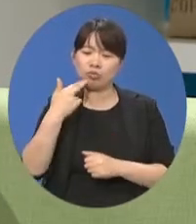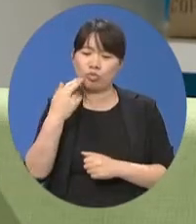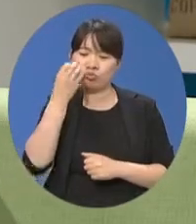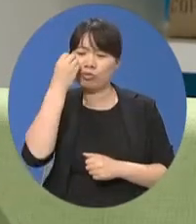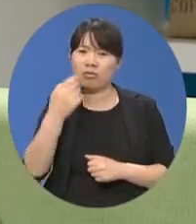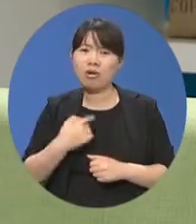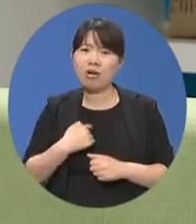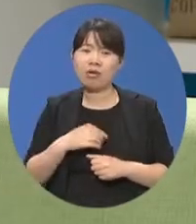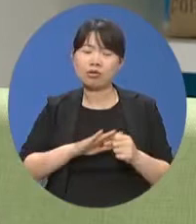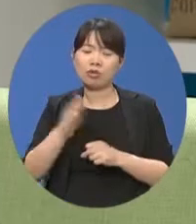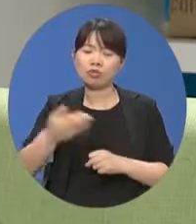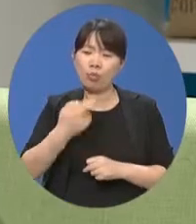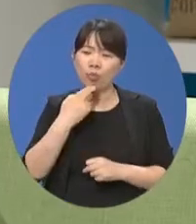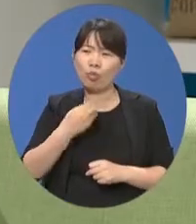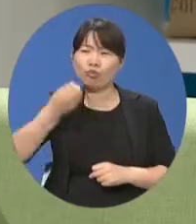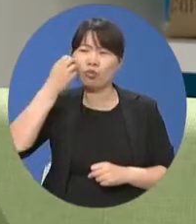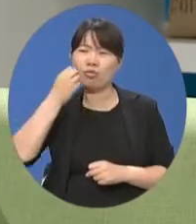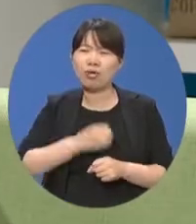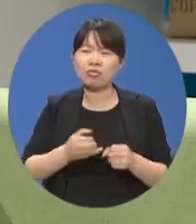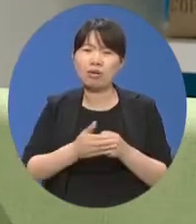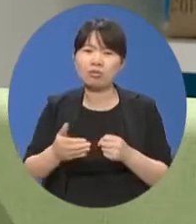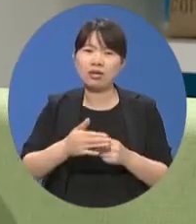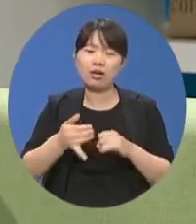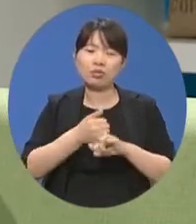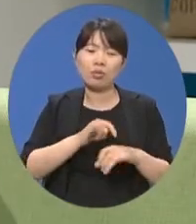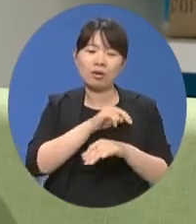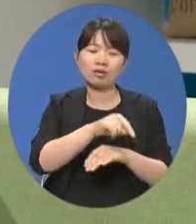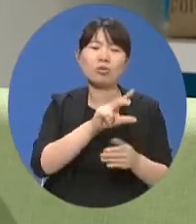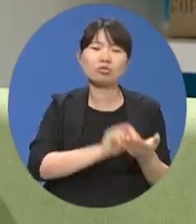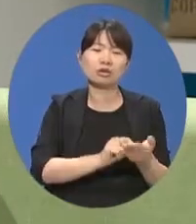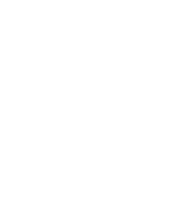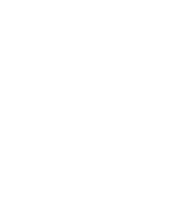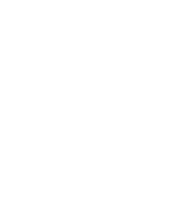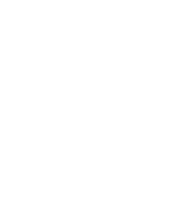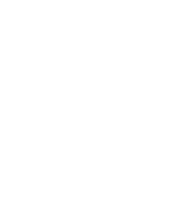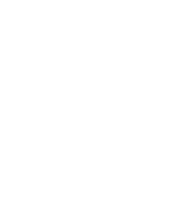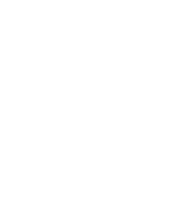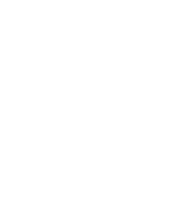날왜 이렇게 사랑해주지 않는 거야? 그러기 때문에 반드시 밖에서 부작용이 일어나요.